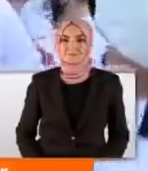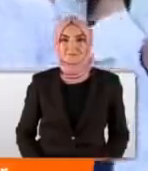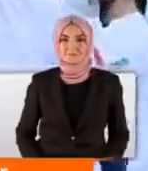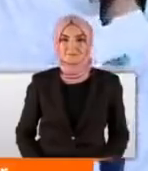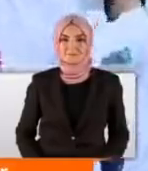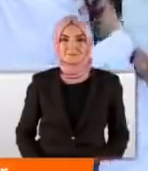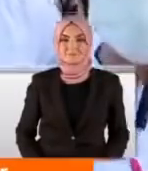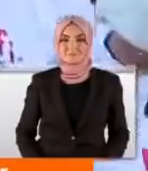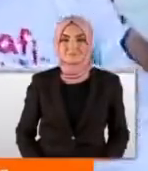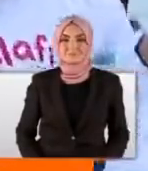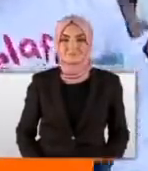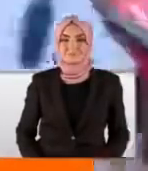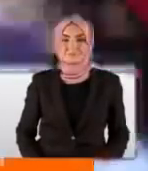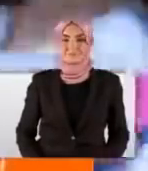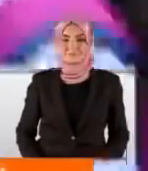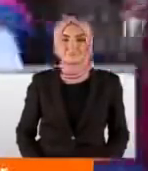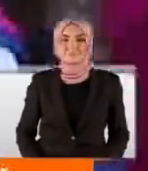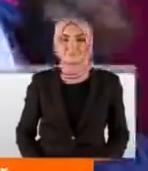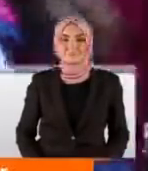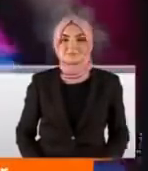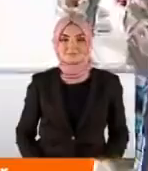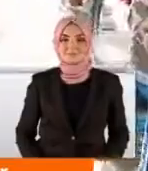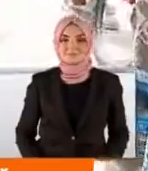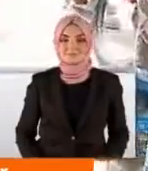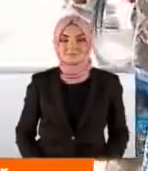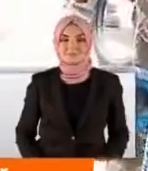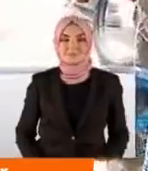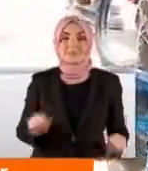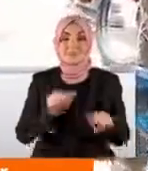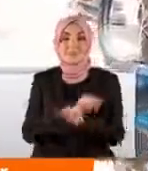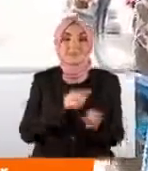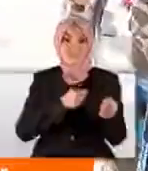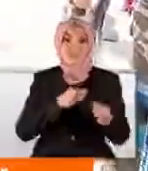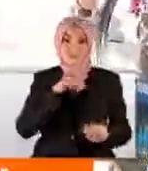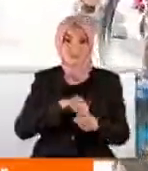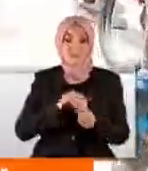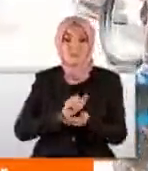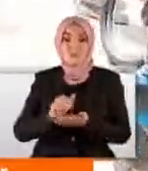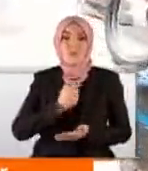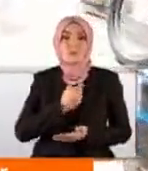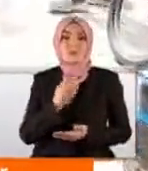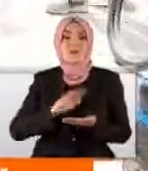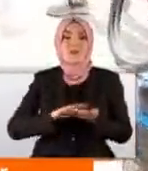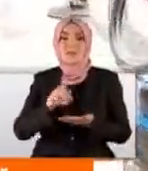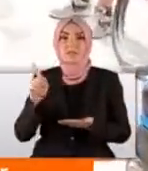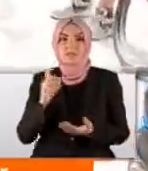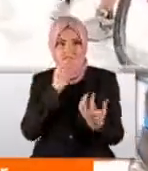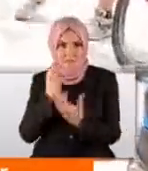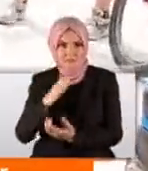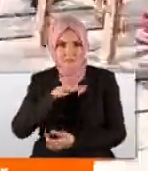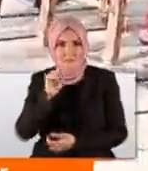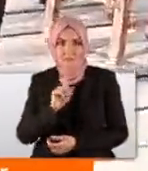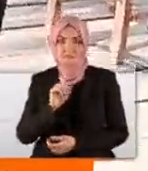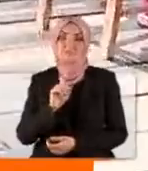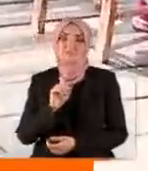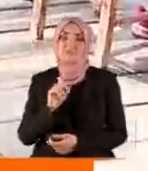gün buluşuyoruz. Söz mü? Söz. Söz. Telafi eğitimini tüm öğrenci arkadaşlarına öneriyor musun? Katılmalılar mı? Bence